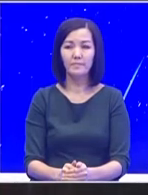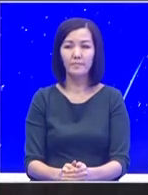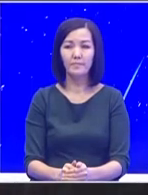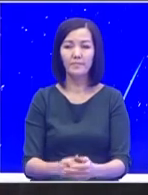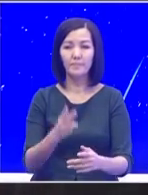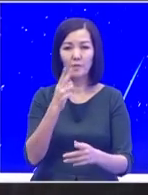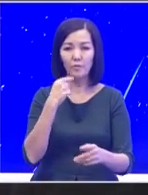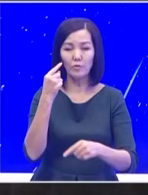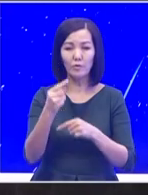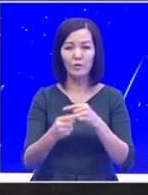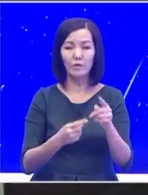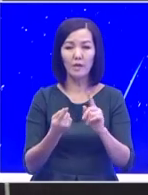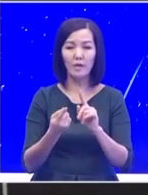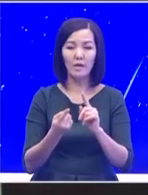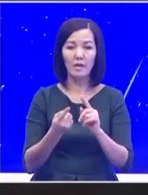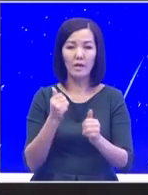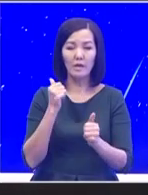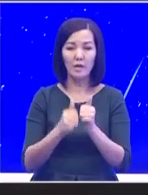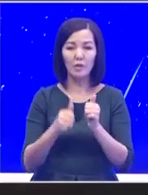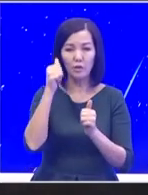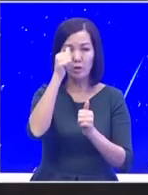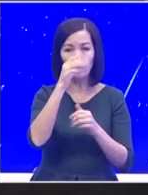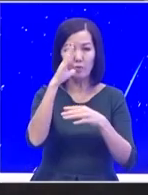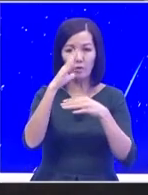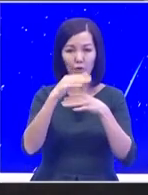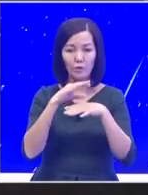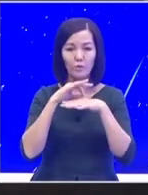Үрдіске айналған жылда-жылда өтетін осындай кешіміз бар. Бұл